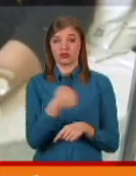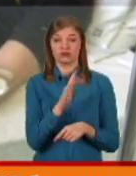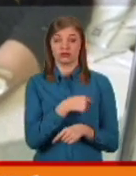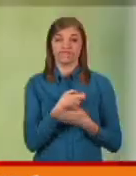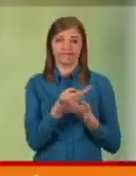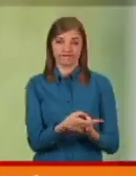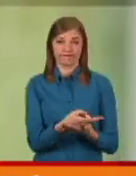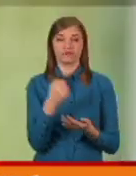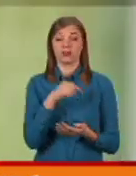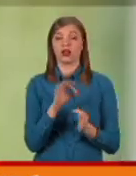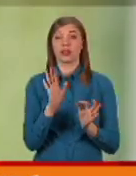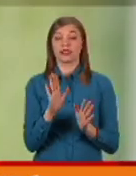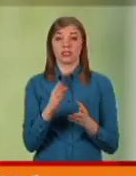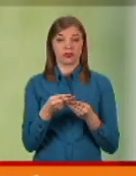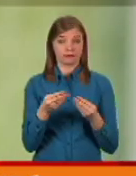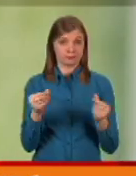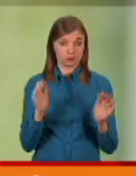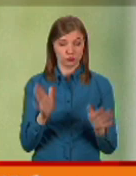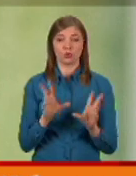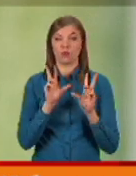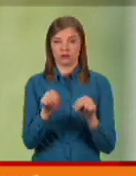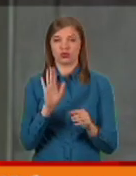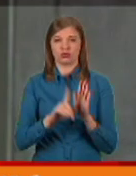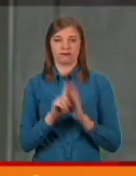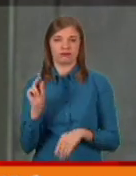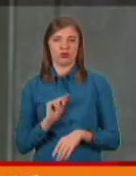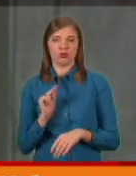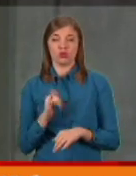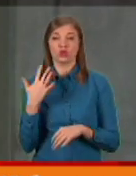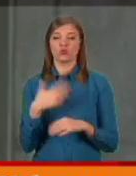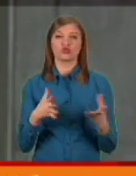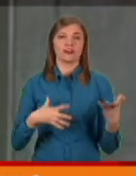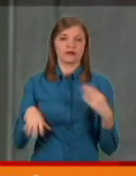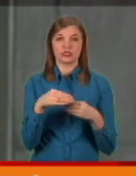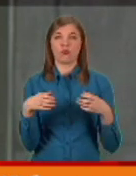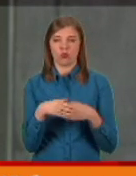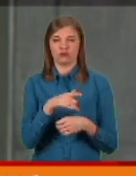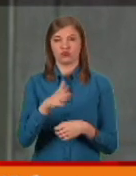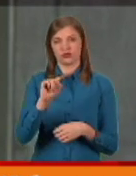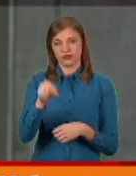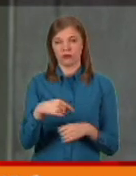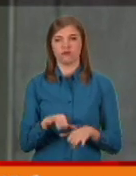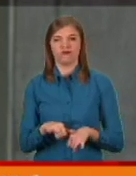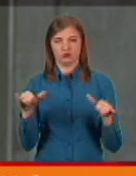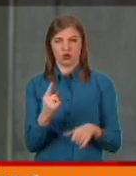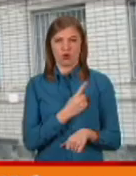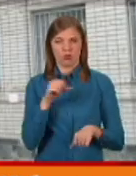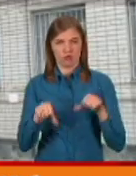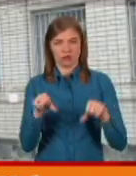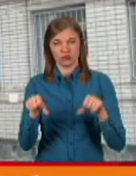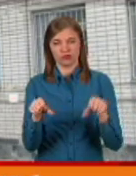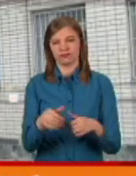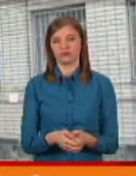на лікарняному ліжку. Щойно рани загоїться, обіцяє стати до роботи. І вже всім колективом вони вимагатимуть посилити охорону